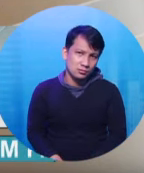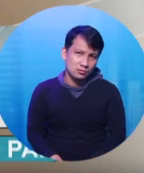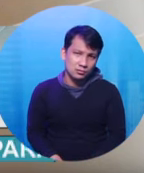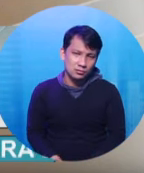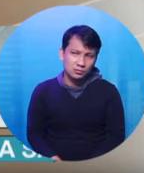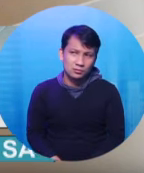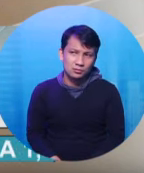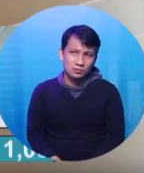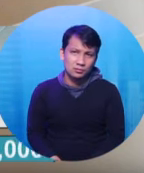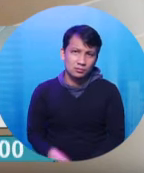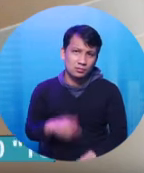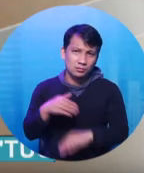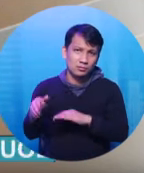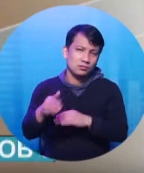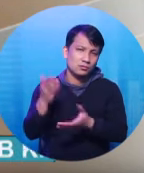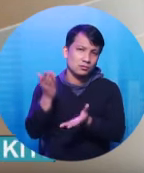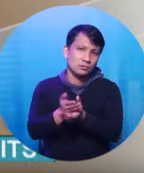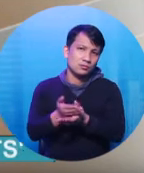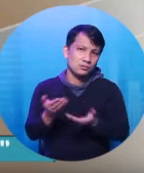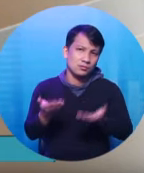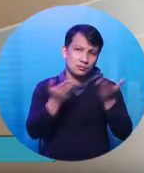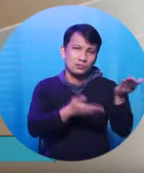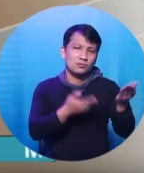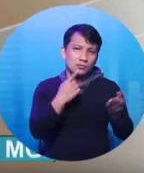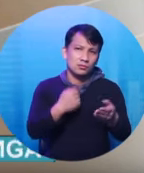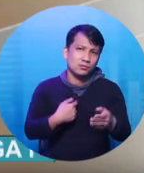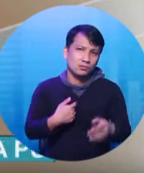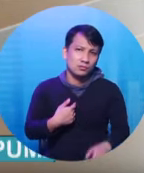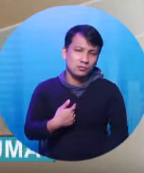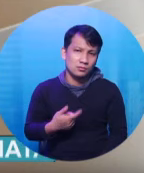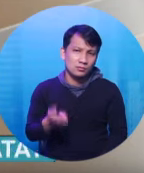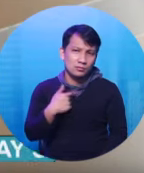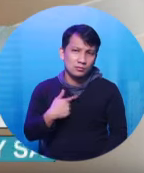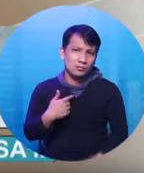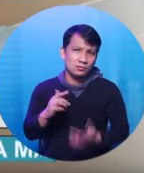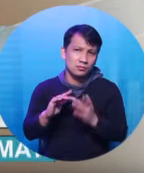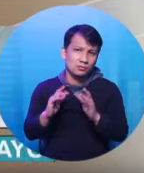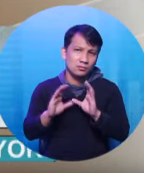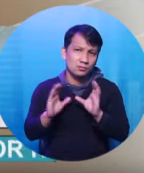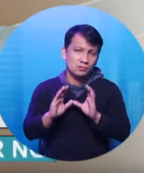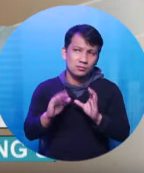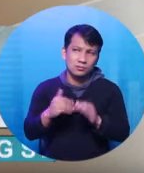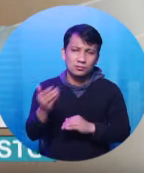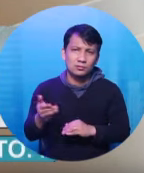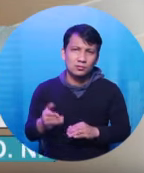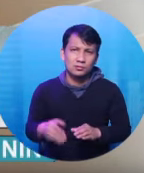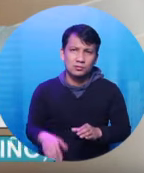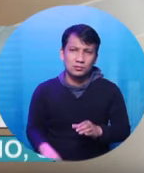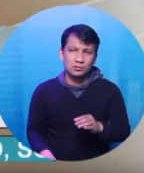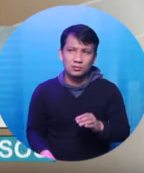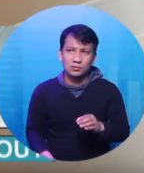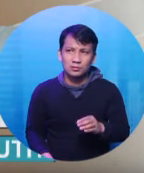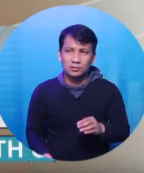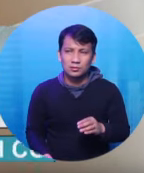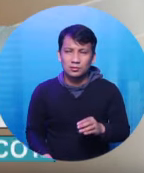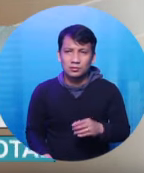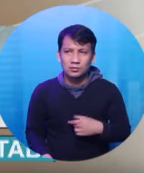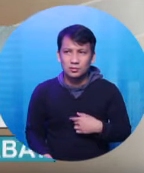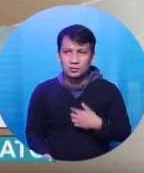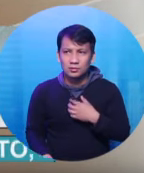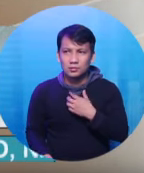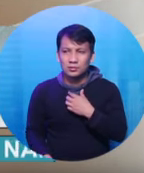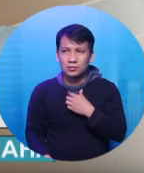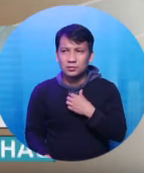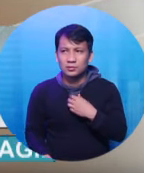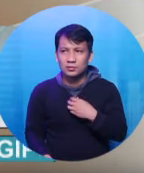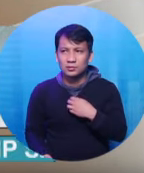Okay, sige. Kung hindi po siya titigil, iaano ko po yung pambububog niya sa akin kasi may medical po ako. Sino po? Sino kay? Si Marcos o Tyrone pinag-uusapan natin